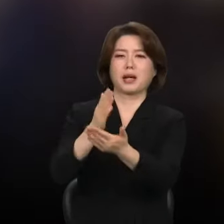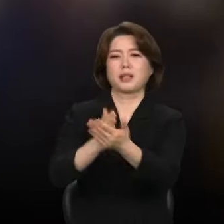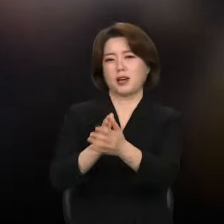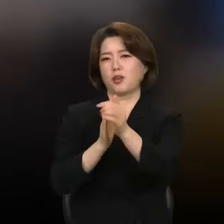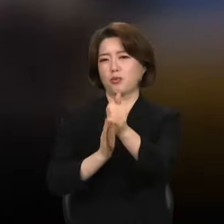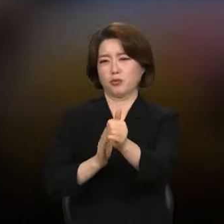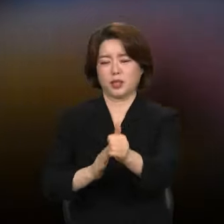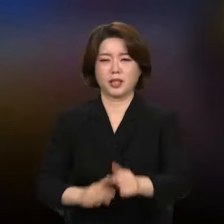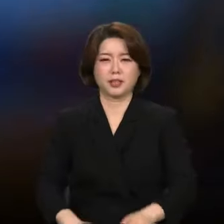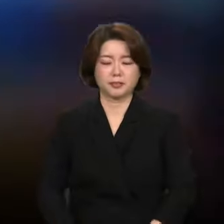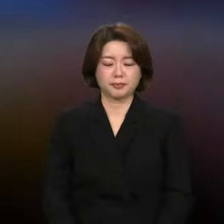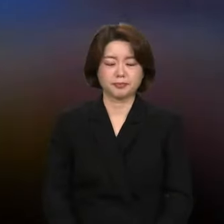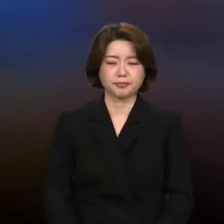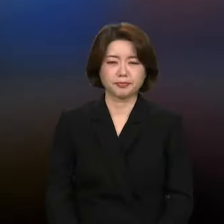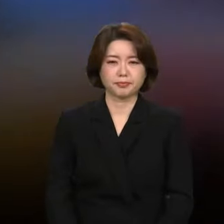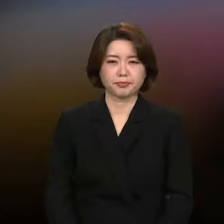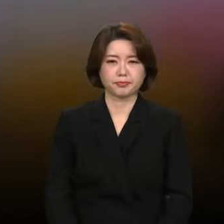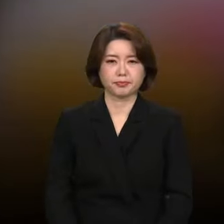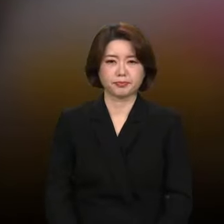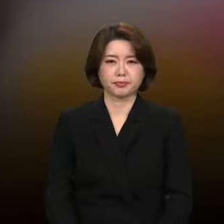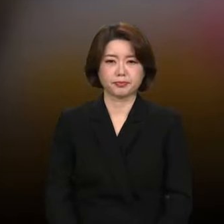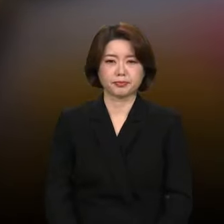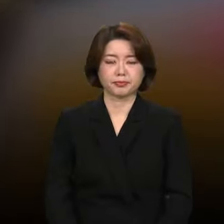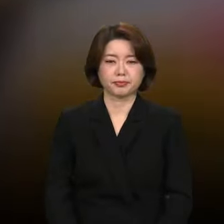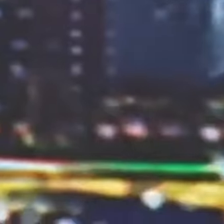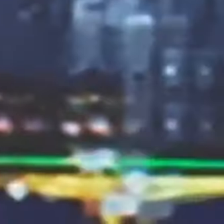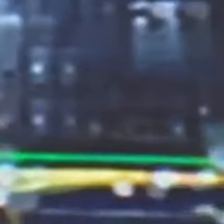당부했습니다. JTBC 백민경입니다.